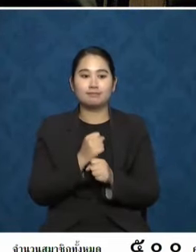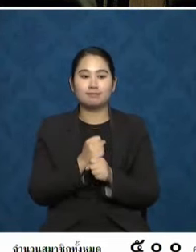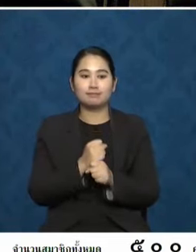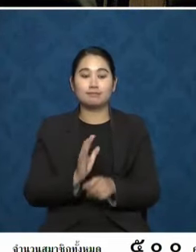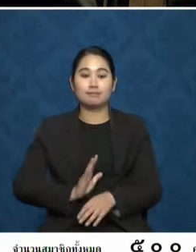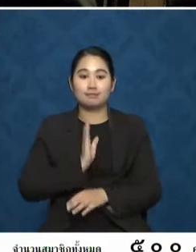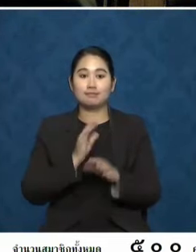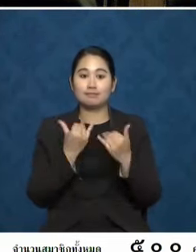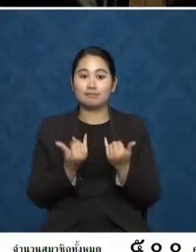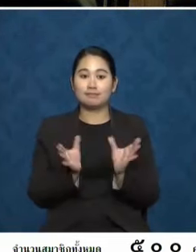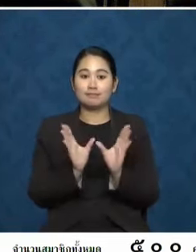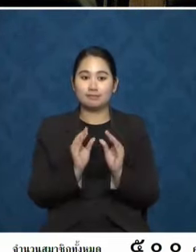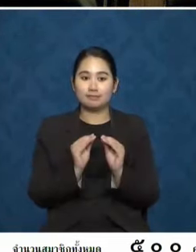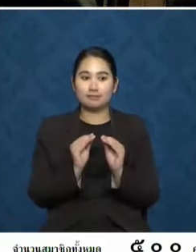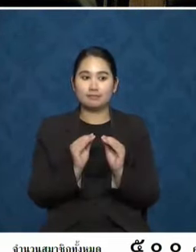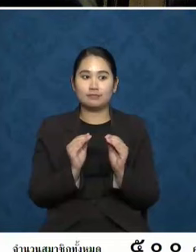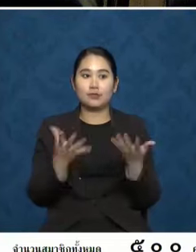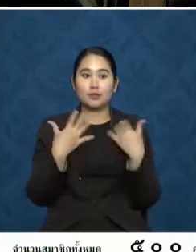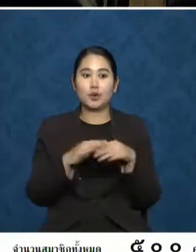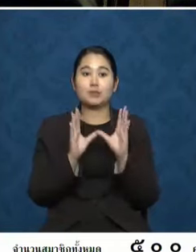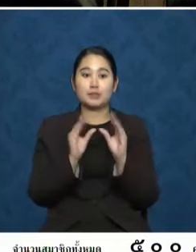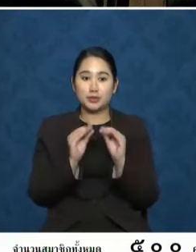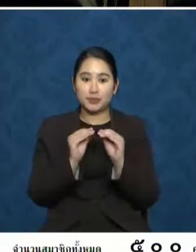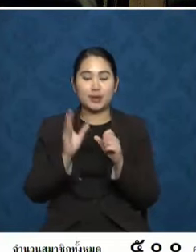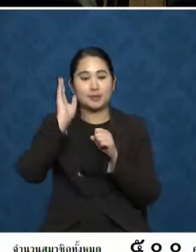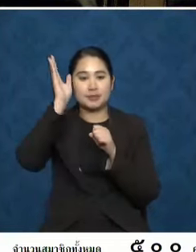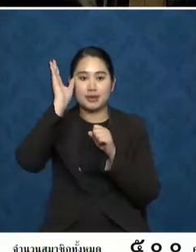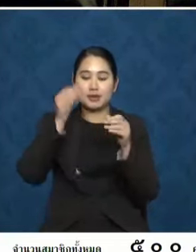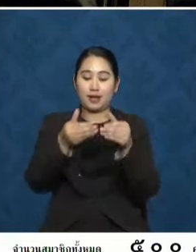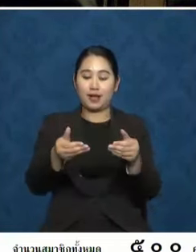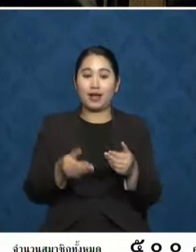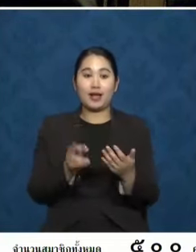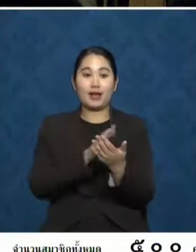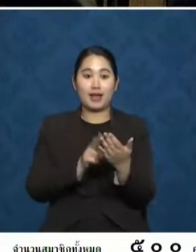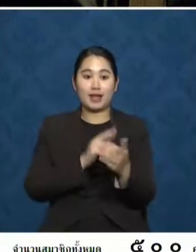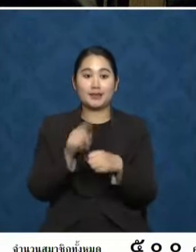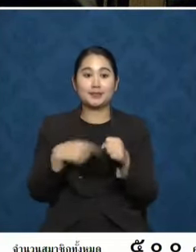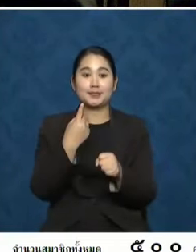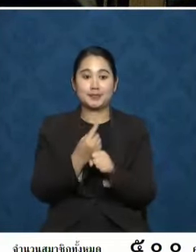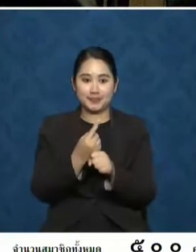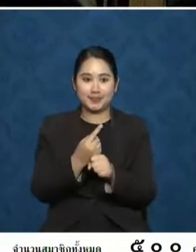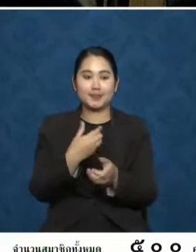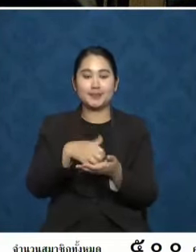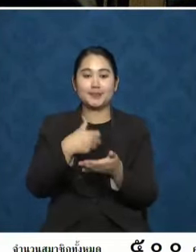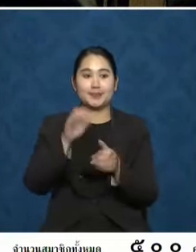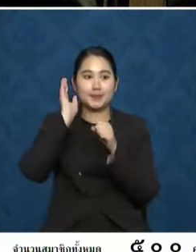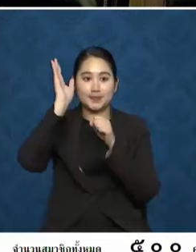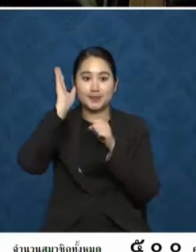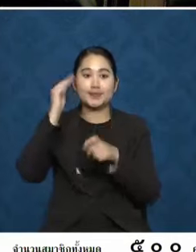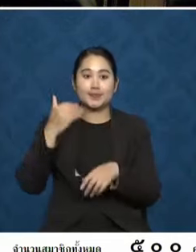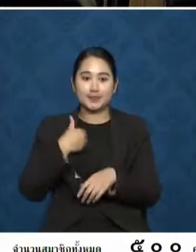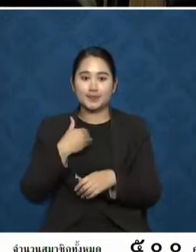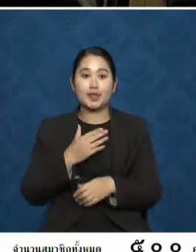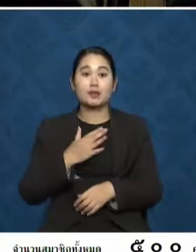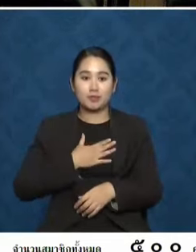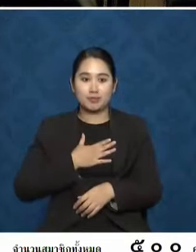ให้เกียสภาแหงนี้เข้ามานำรายงานที่ท่านได้รูปรวปจำปีมาต่สภาผู้แนละสดรนะครัซึ่ง